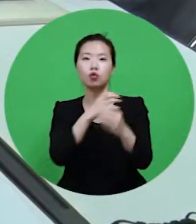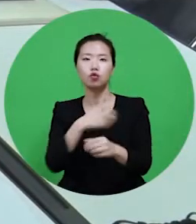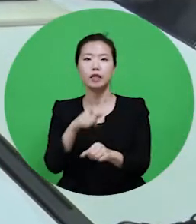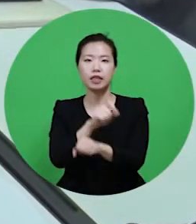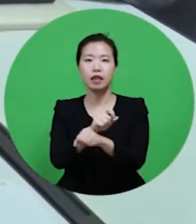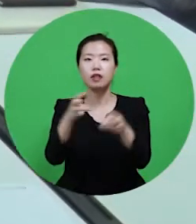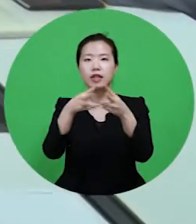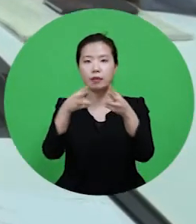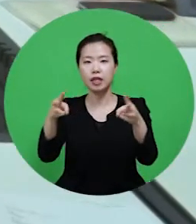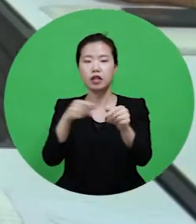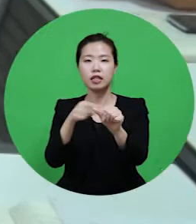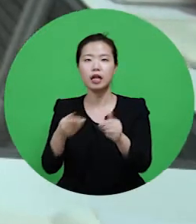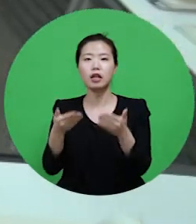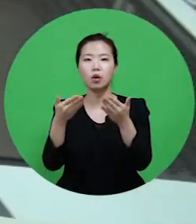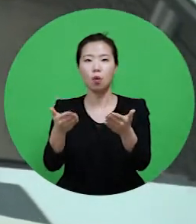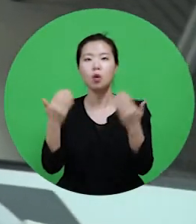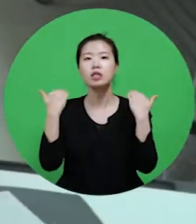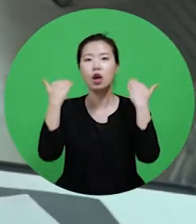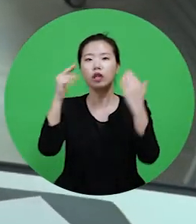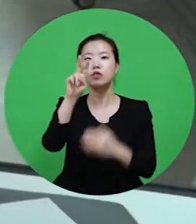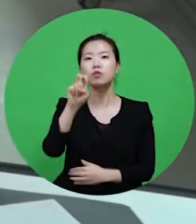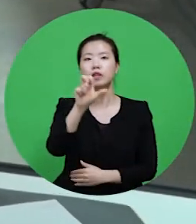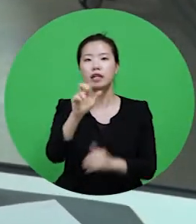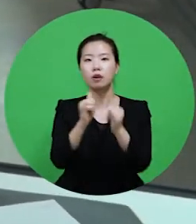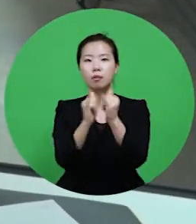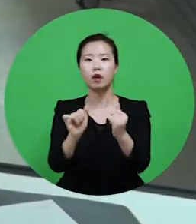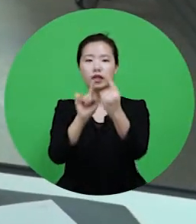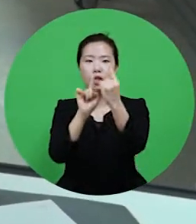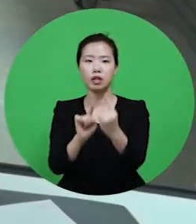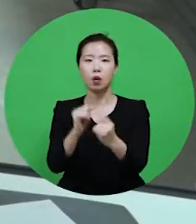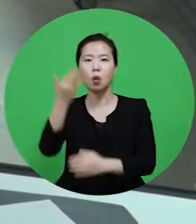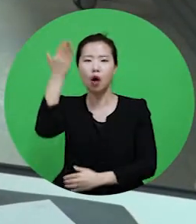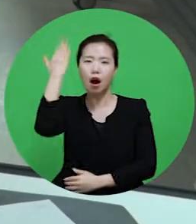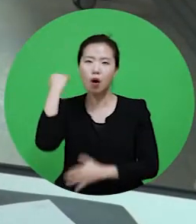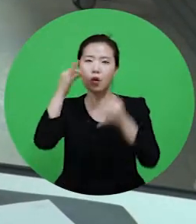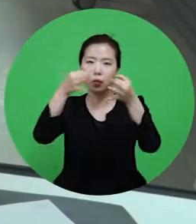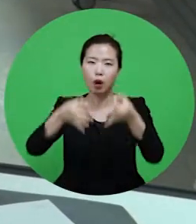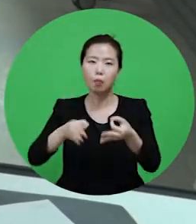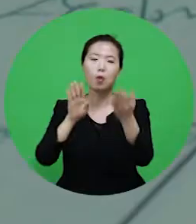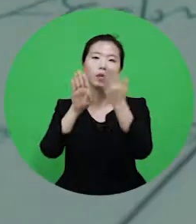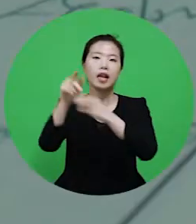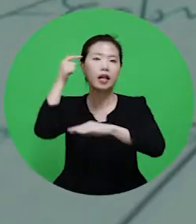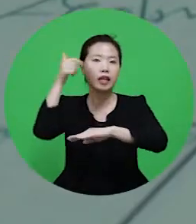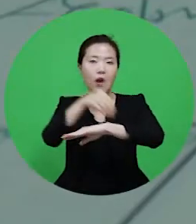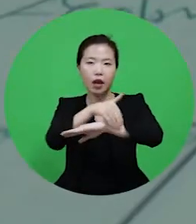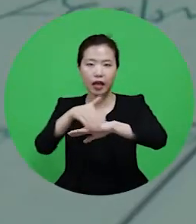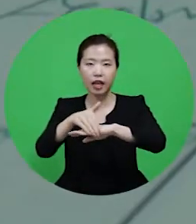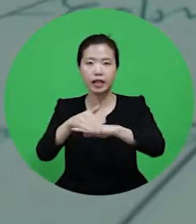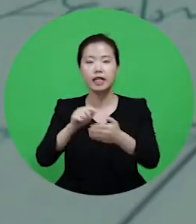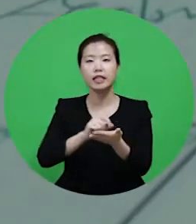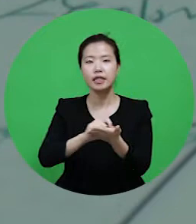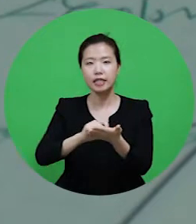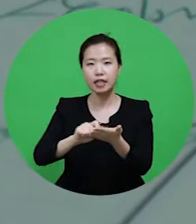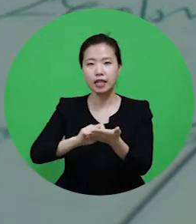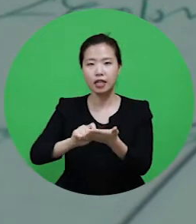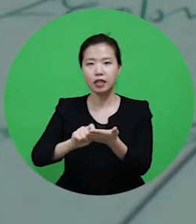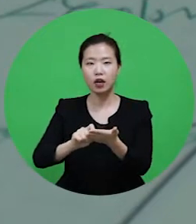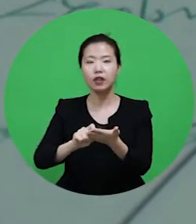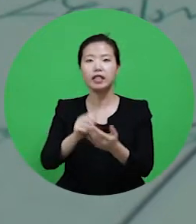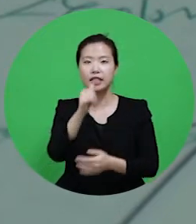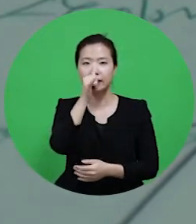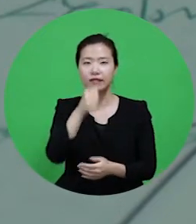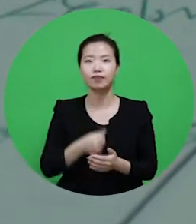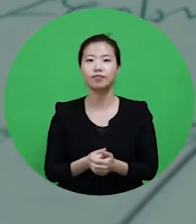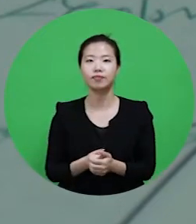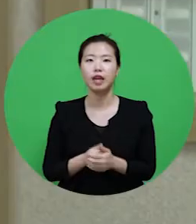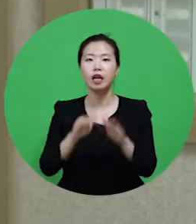주민센터 3층에서 열렸으며 성인 25명을 대상으로 과거를 돌아보고 미래를 설계하는 자서전 쓰기가